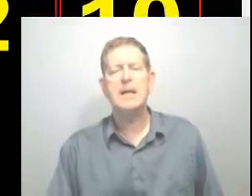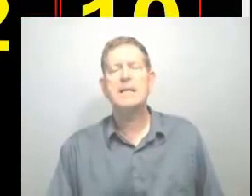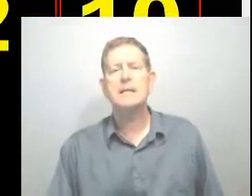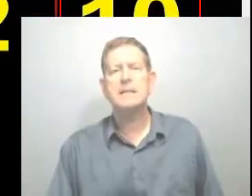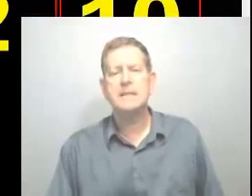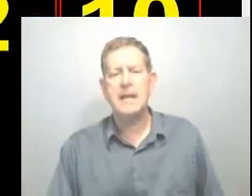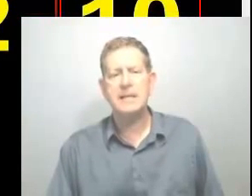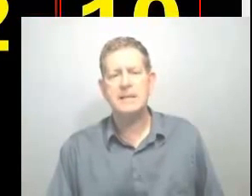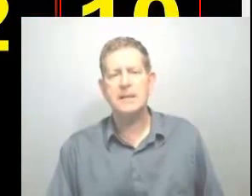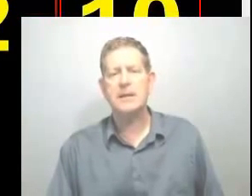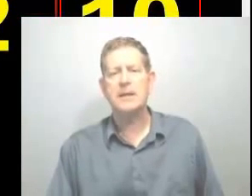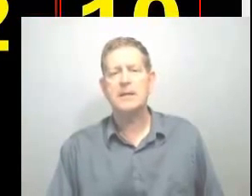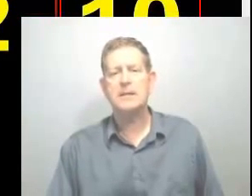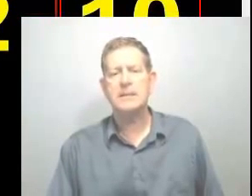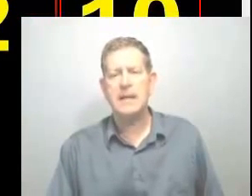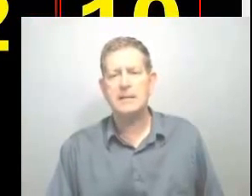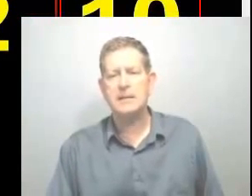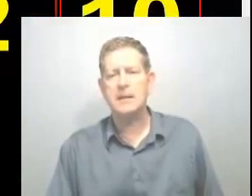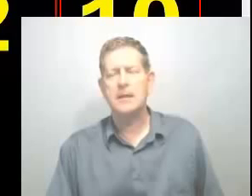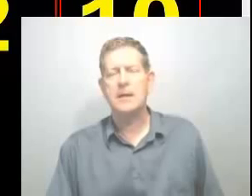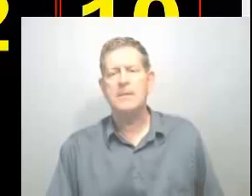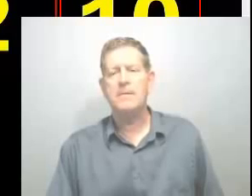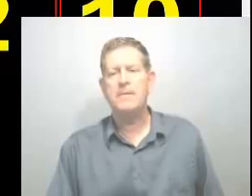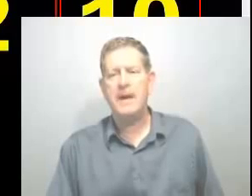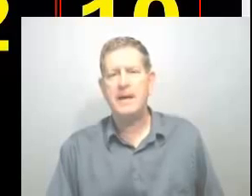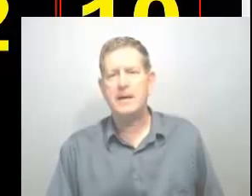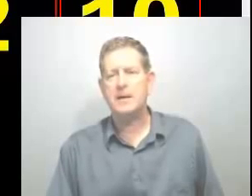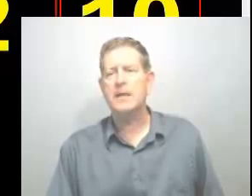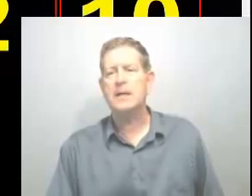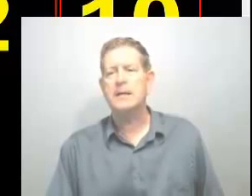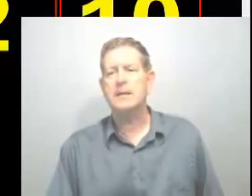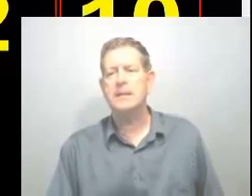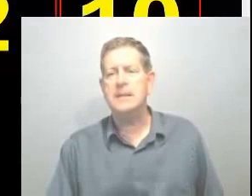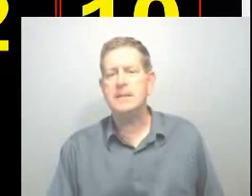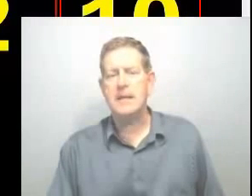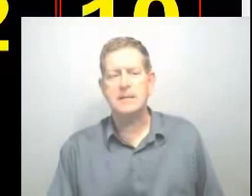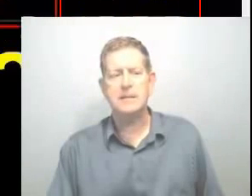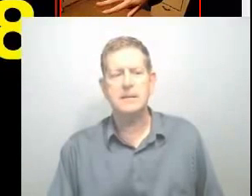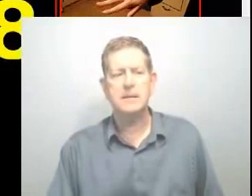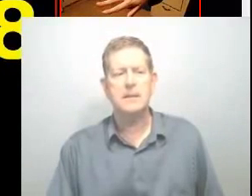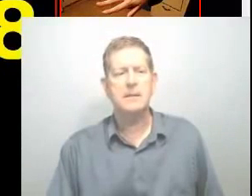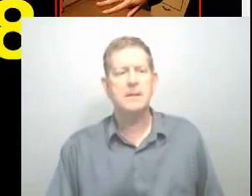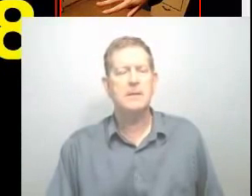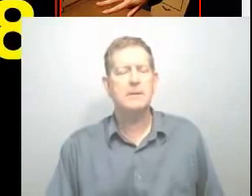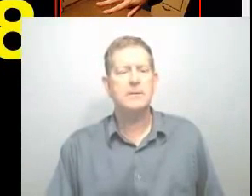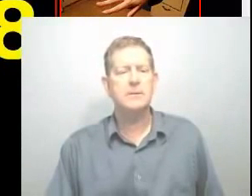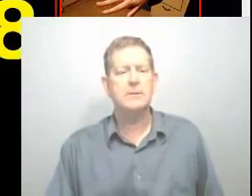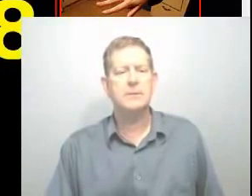6. 16. 7. Faire. 17.